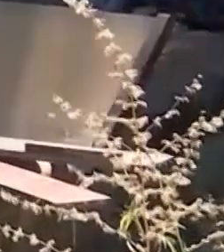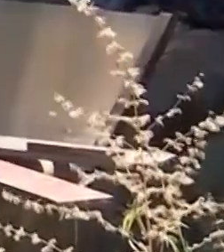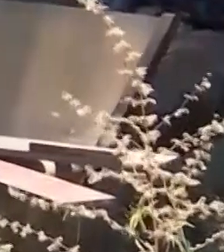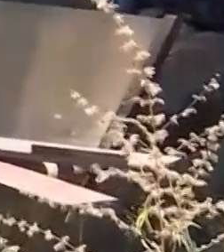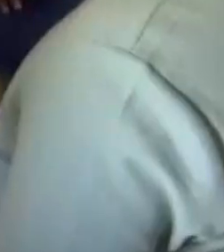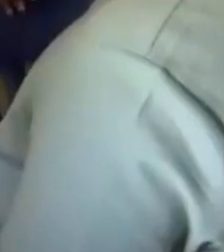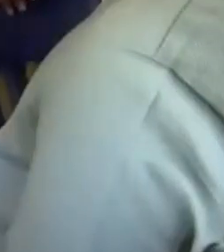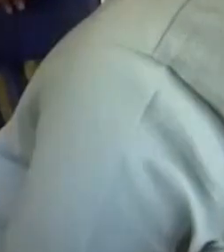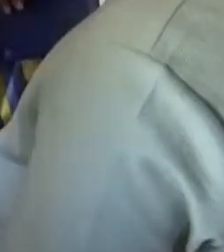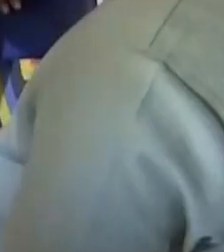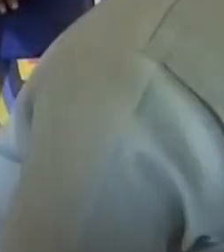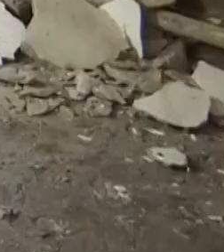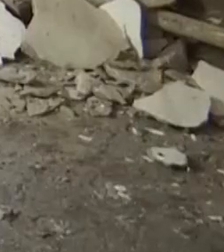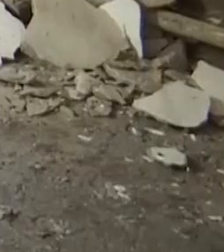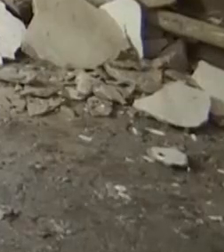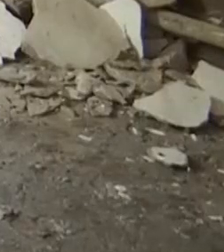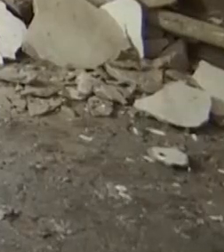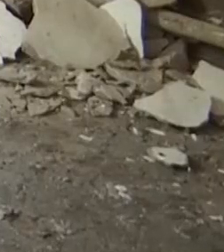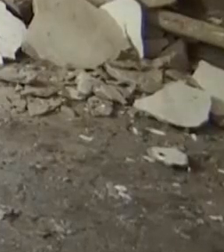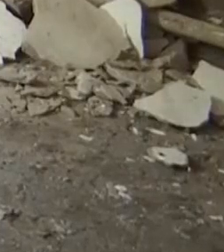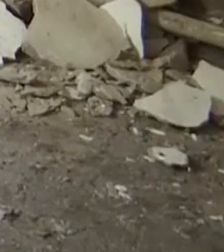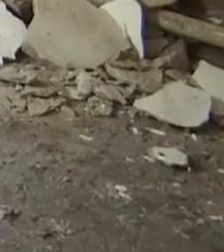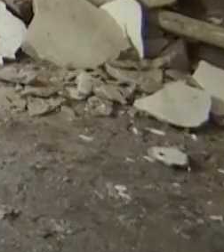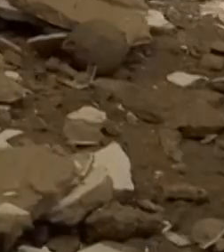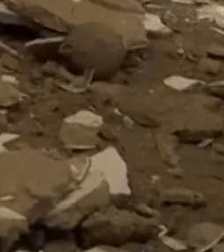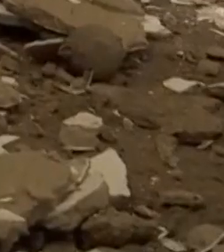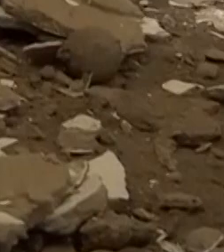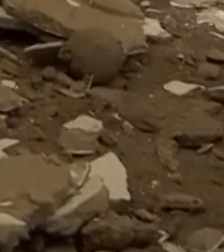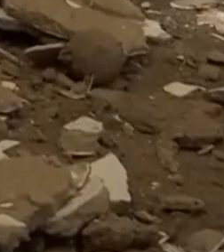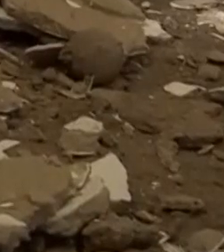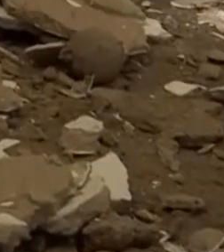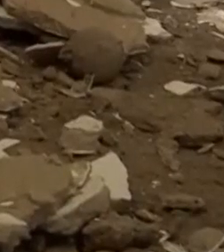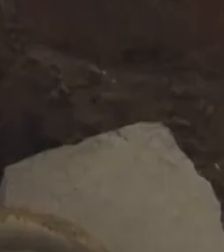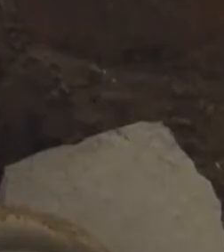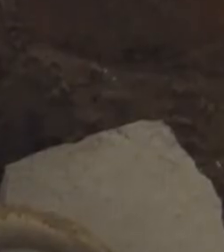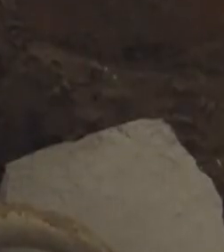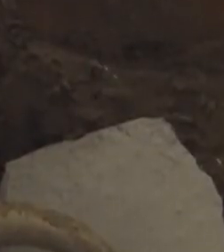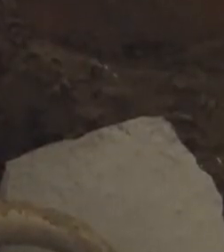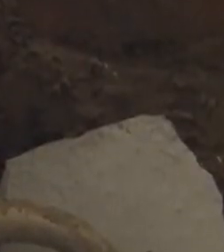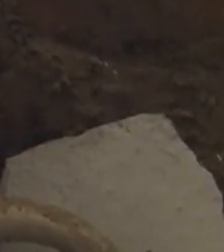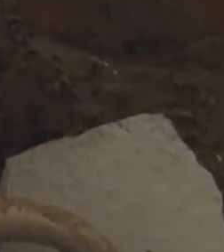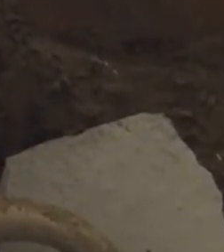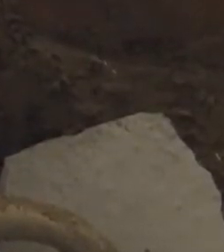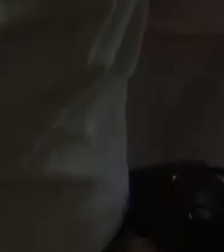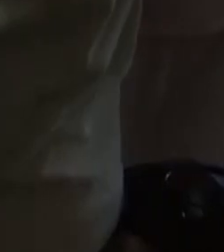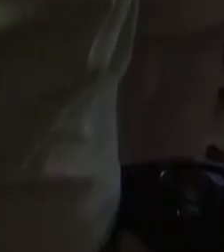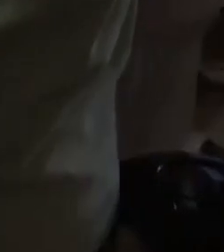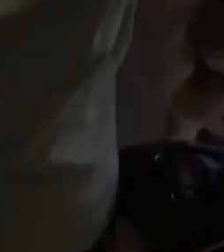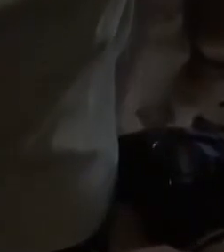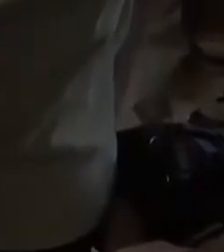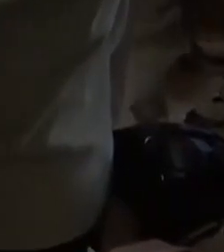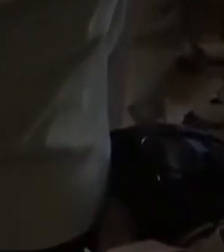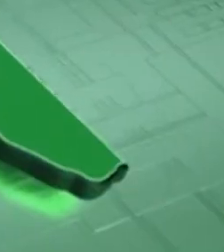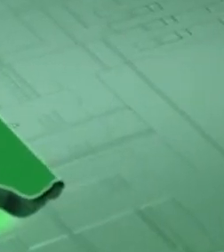Последствия сильнейшего потопа в области ЖТСУ. Пострадавшие недовольны решением властей и требуют возвести им новое жилье. Что говорят